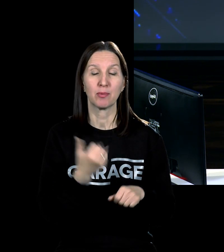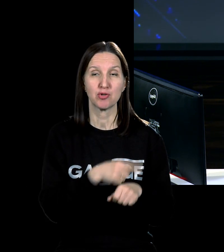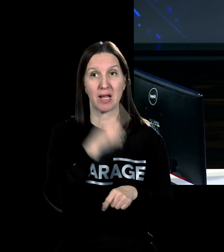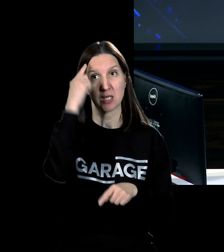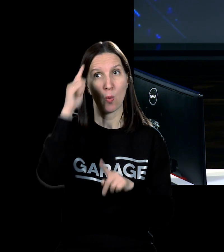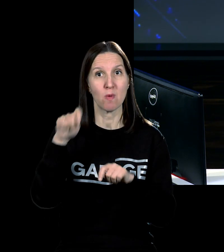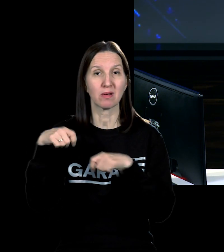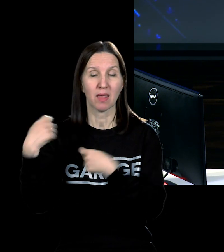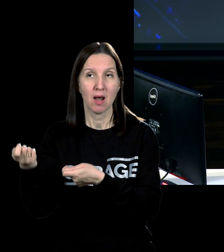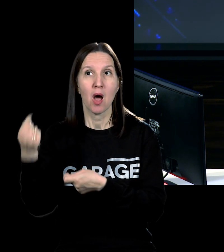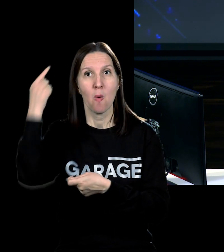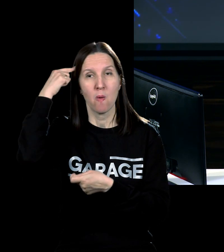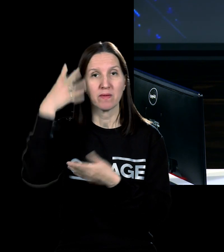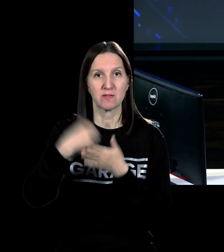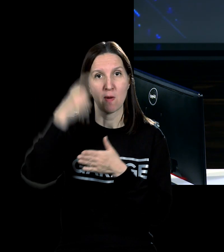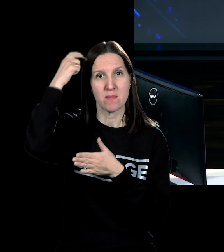сам не может получить доступ,